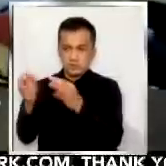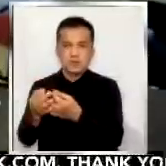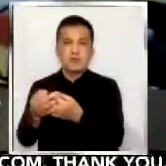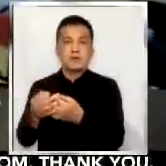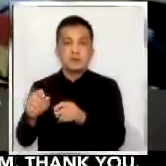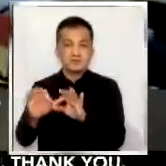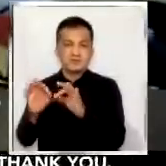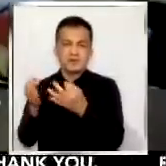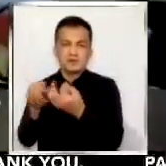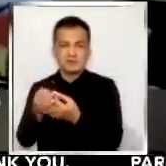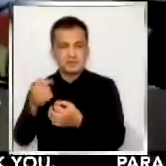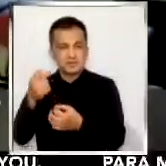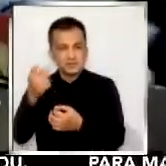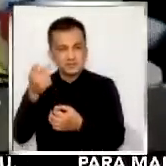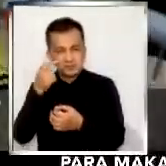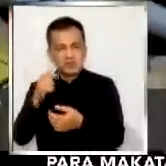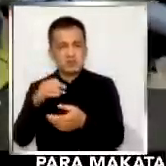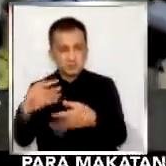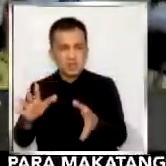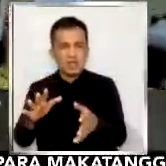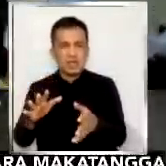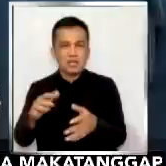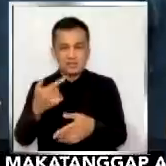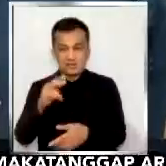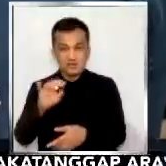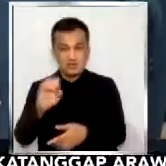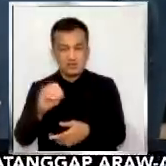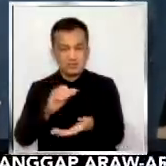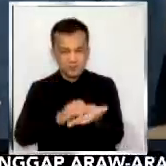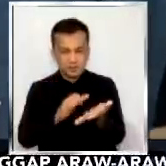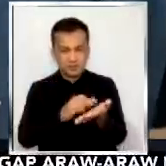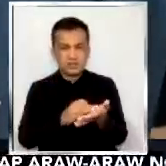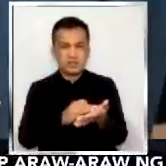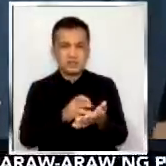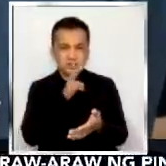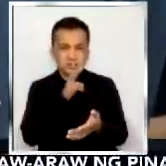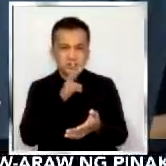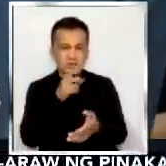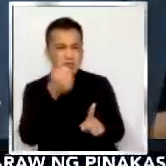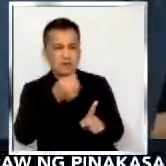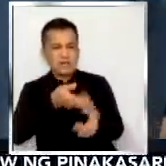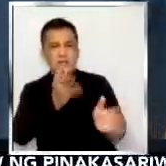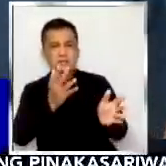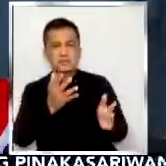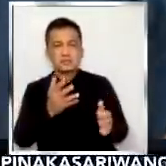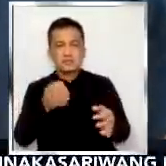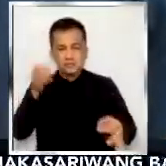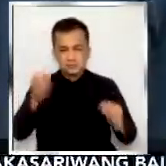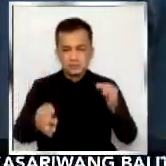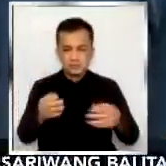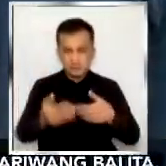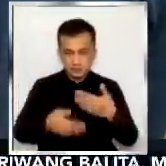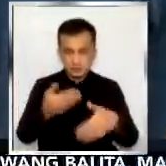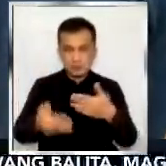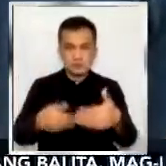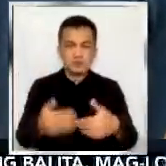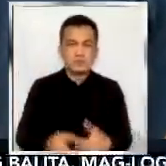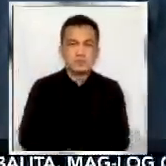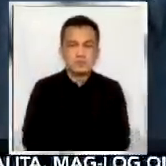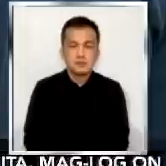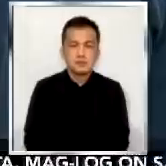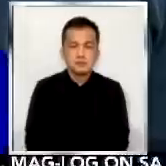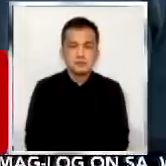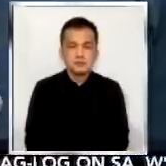sospek at hahayaan na raw nilang gumulong ang hustisya. Meron po tayong bata. Managot po siya sa mata ng